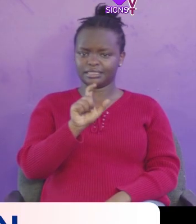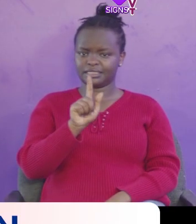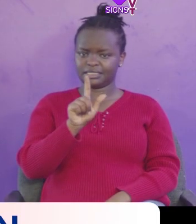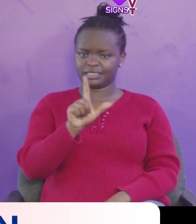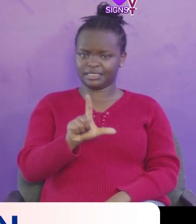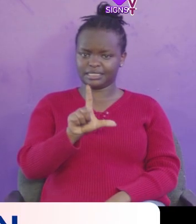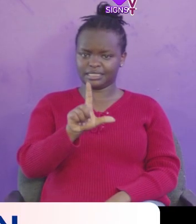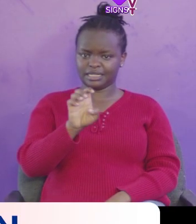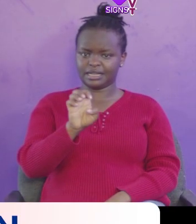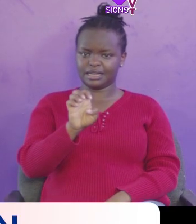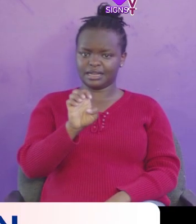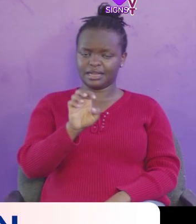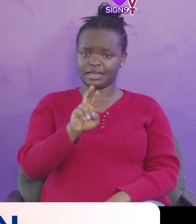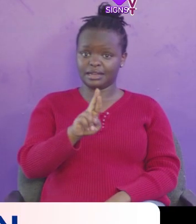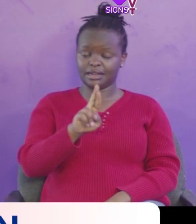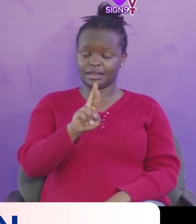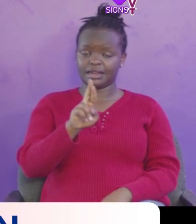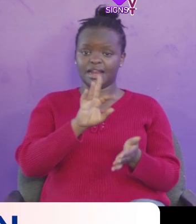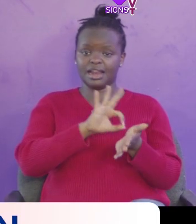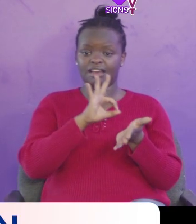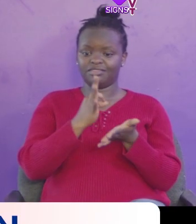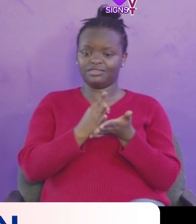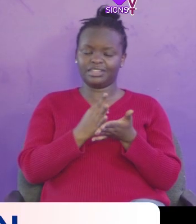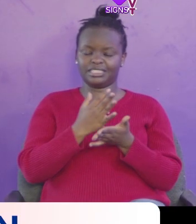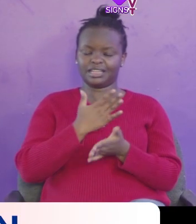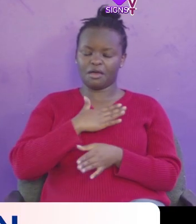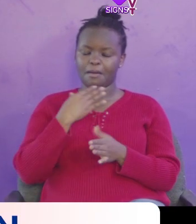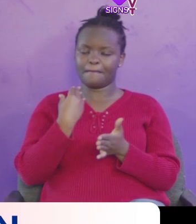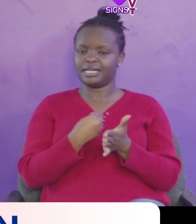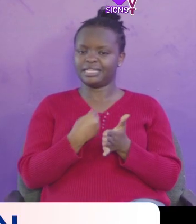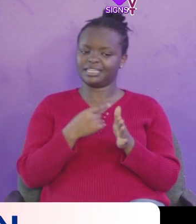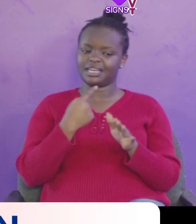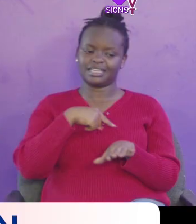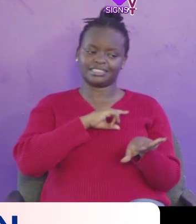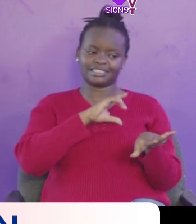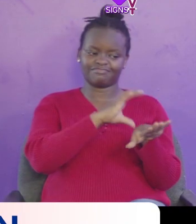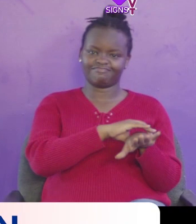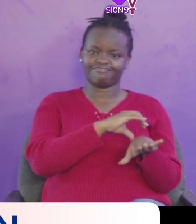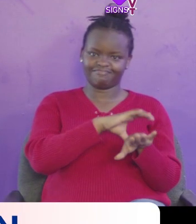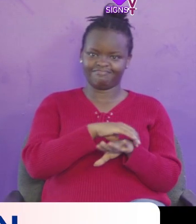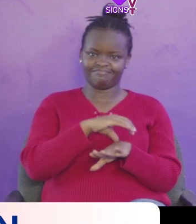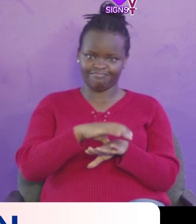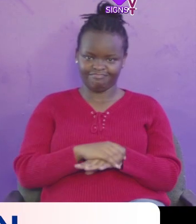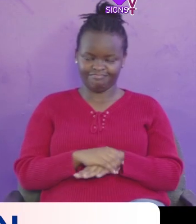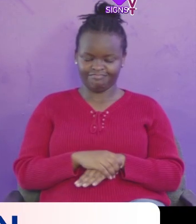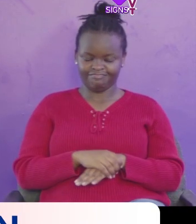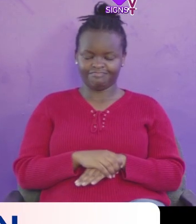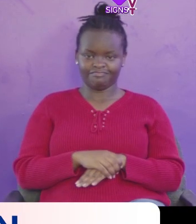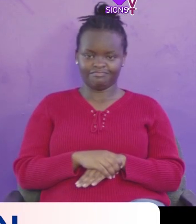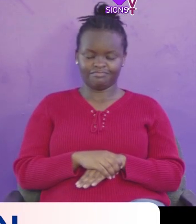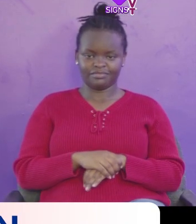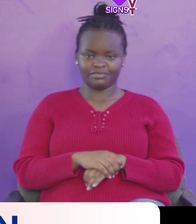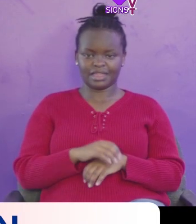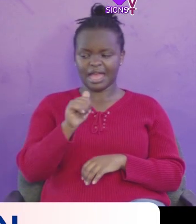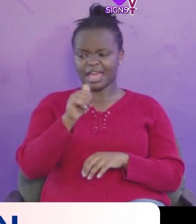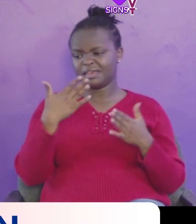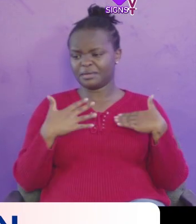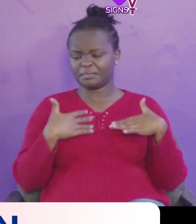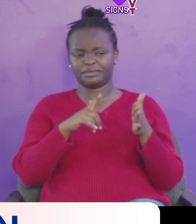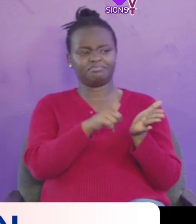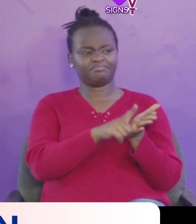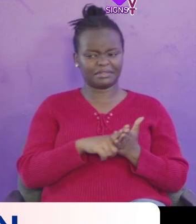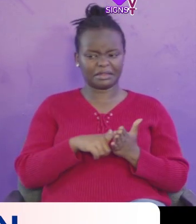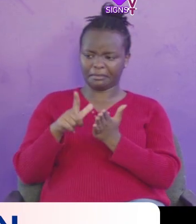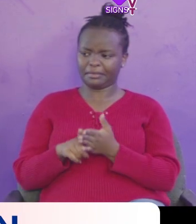kuna kitu watu walikuwa wanasema ati inawa stop from kumari. Ilikuwa ni nini? Madeni mingi ama wengine wako na madeni, wengine